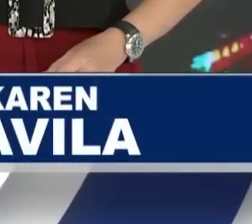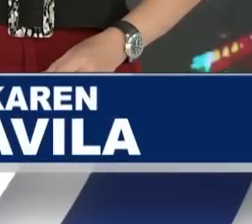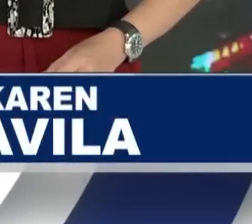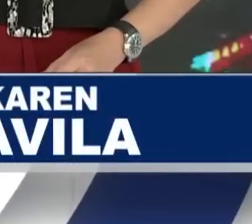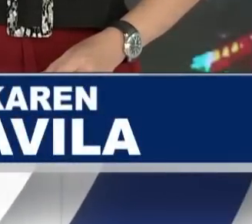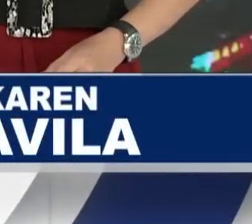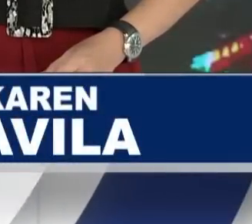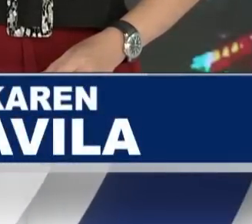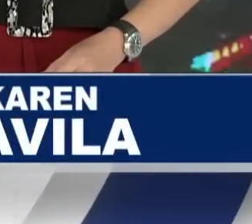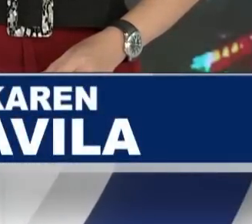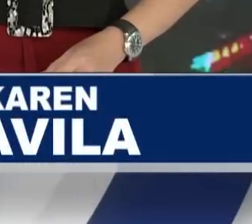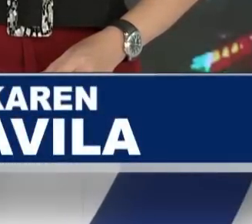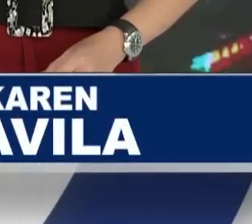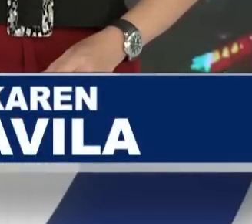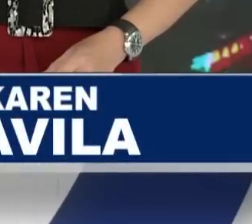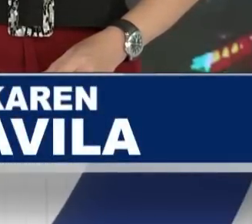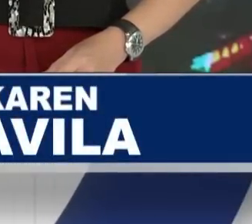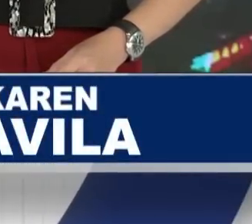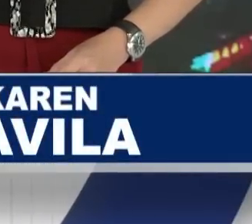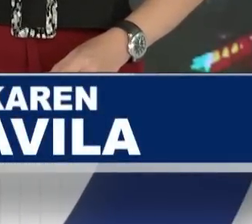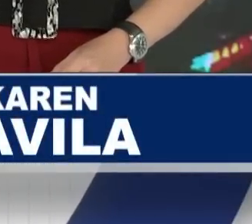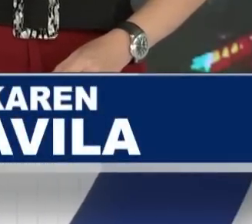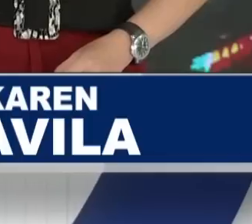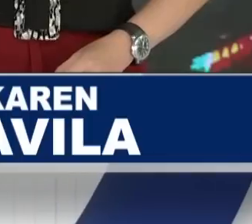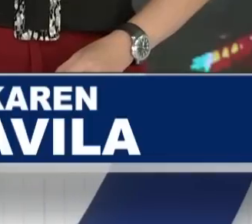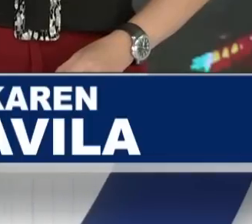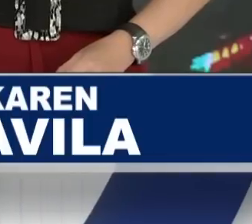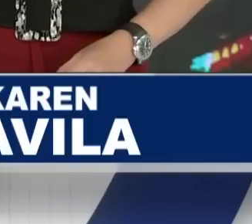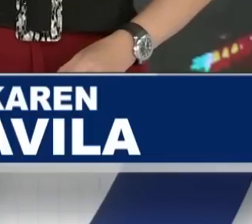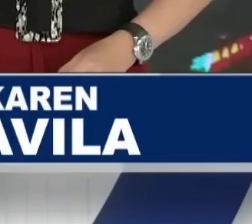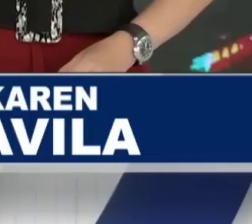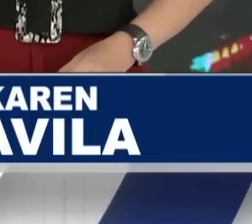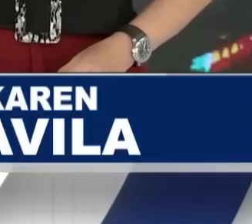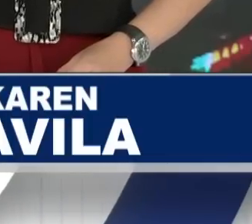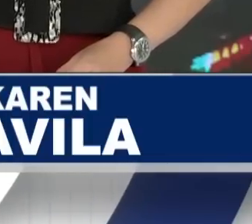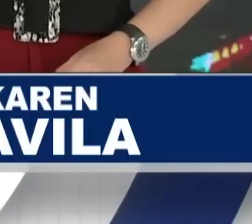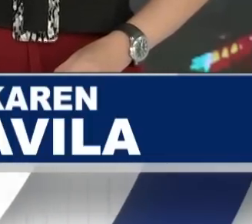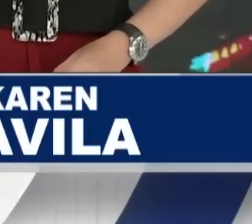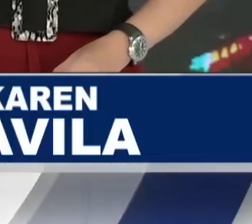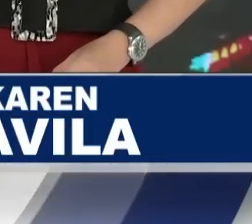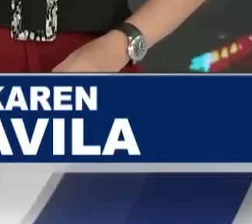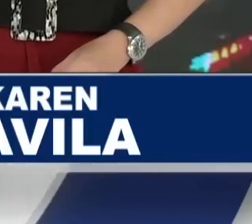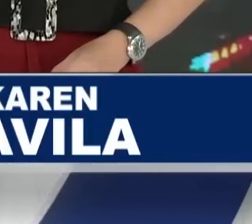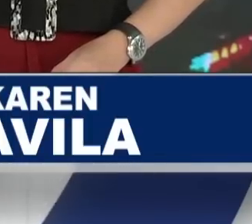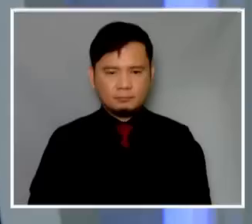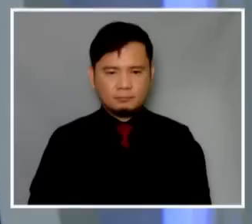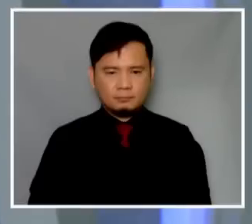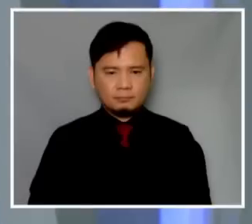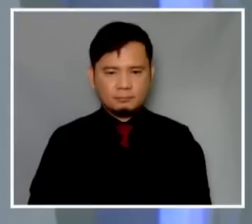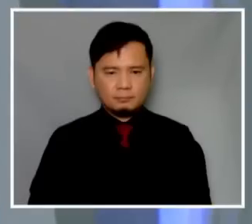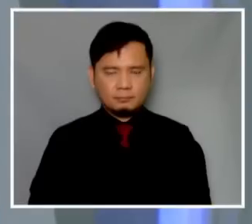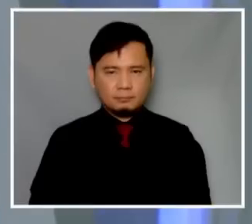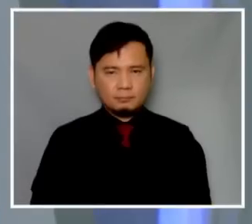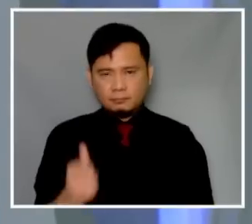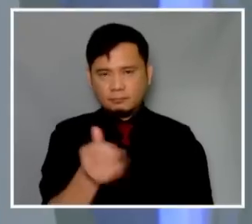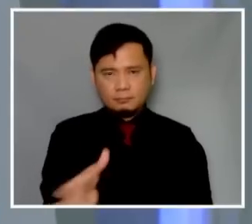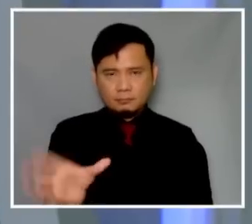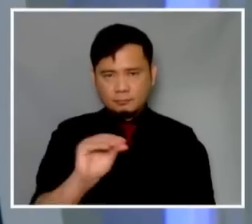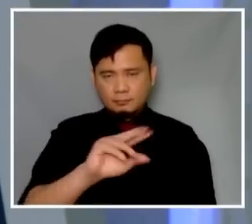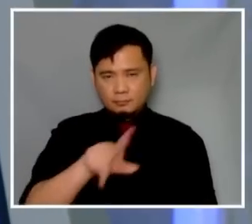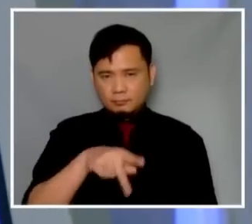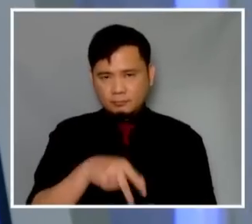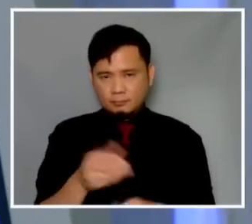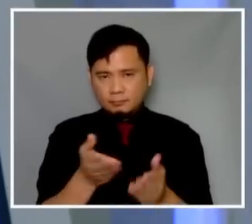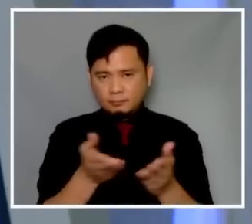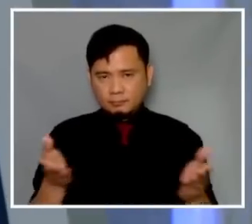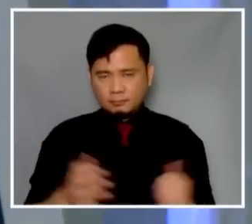Magandang gabi, bayan. Simulan natin ang balitaan sa pagbagsak ng isang tulay sa Bohol. Apat ang patay na bumagsak